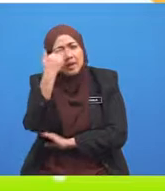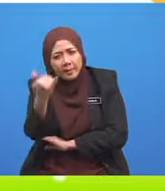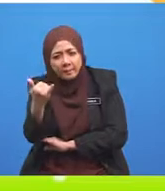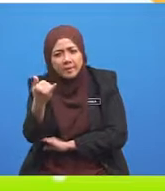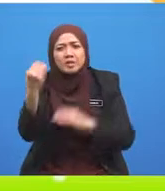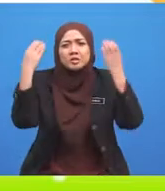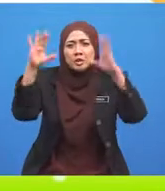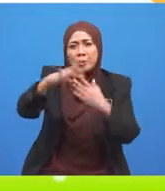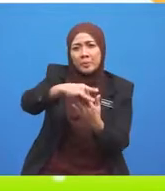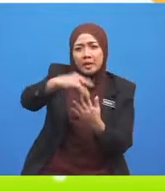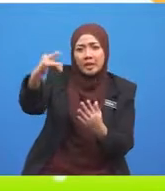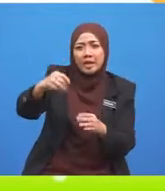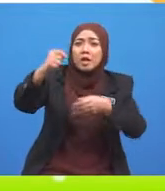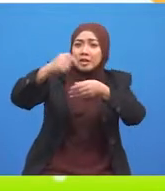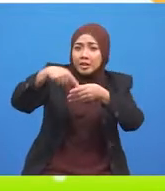ya?